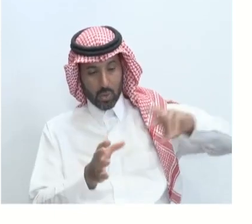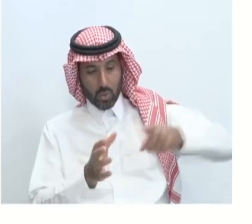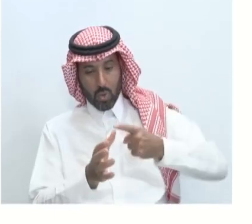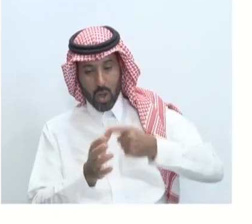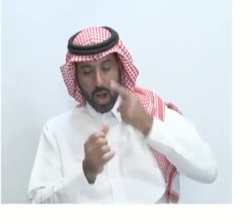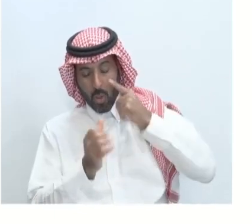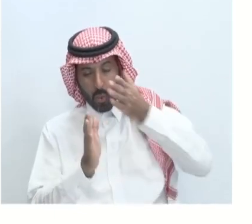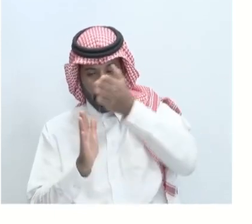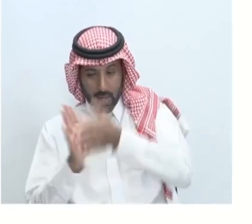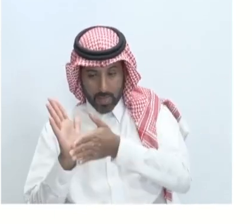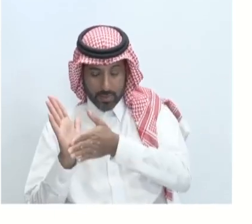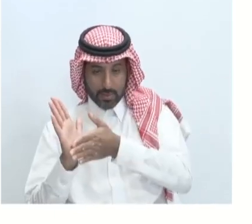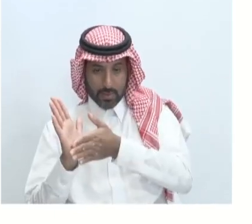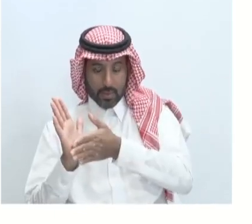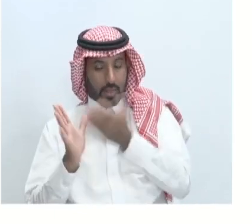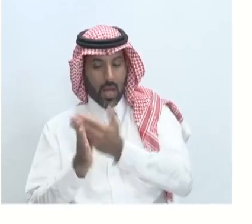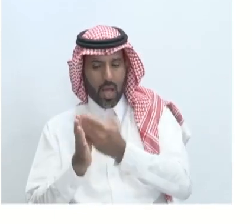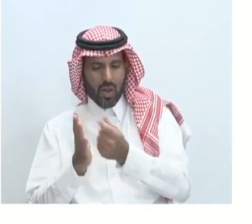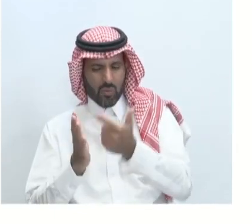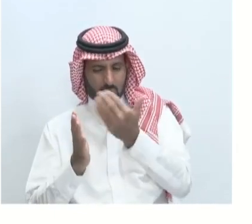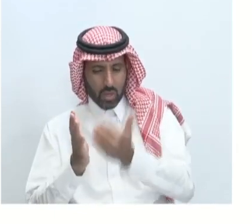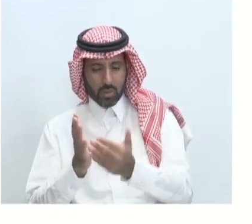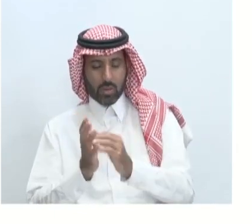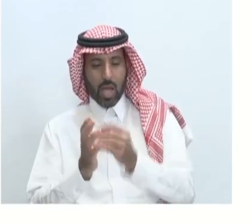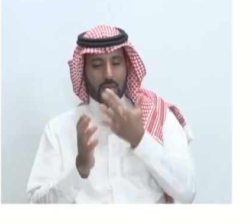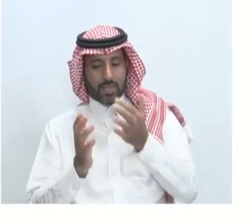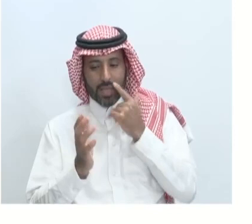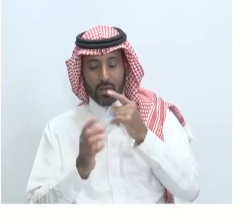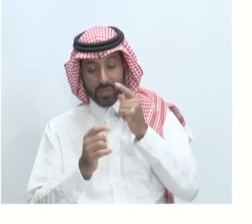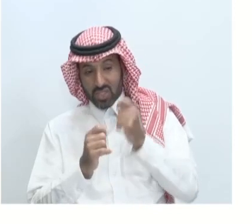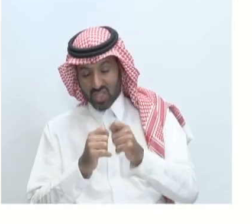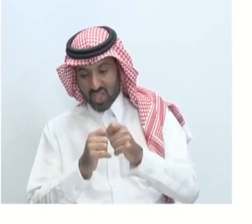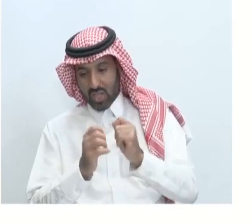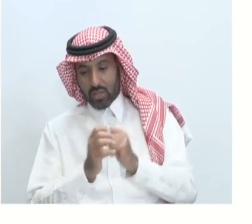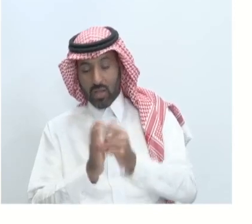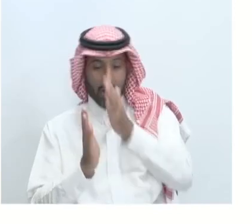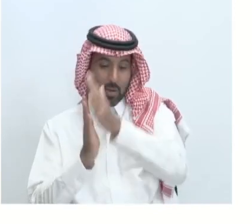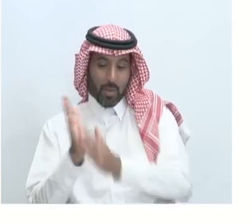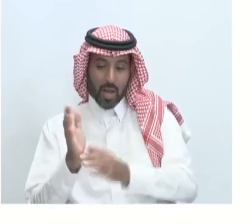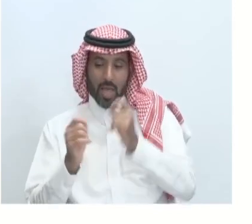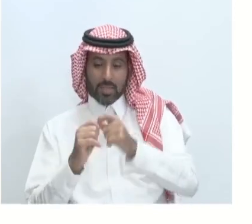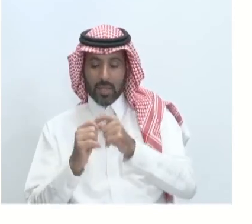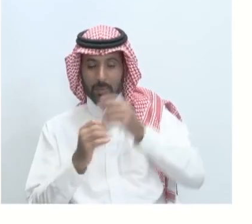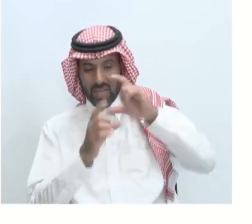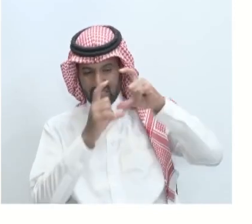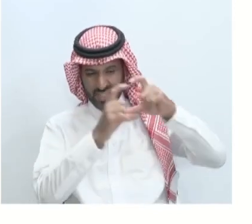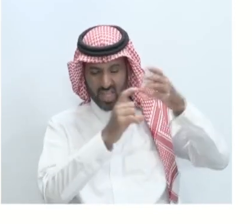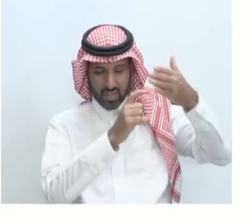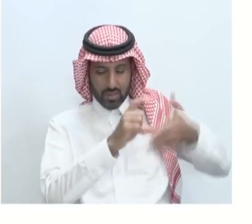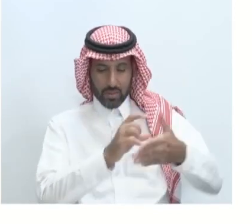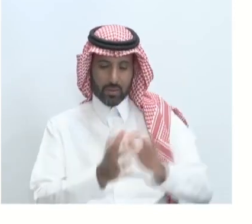العاكس السبب في ذلك لانه اقل تكلفه واسهل في التصنيع فالمرايه اسهل في التصنيع من